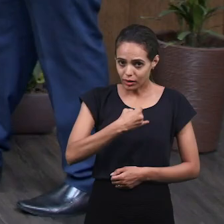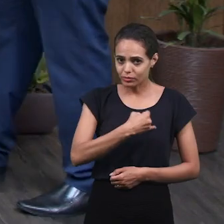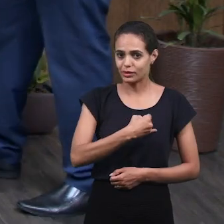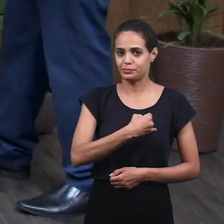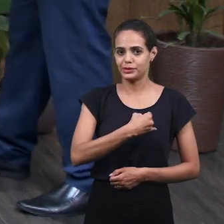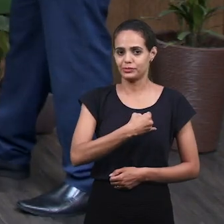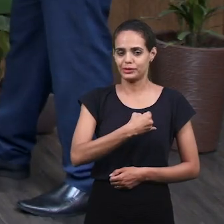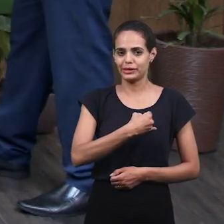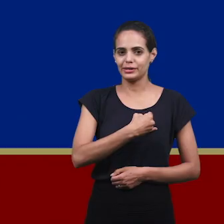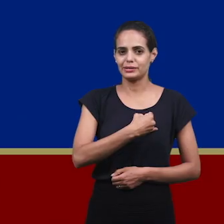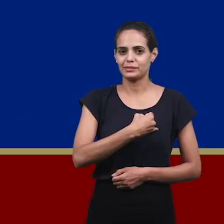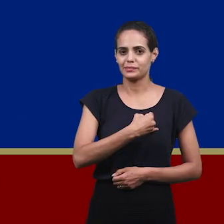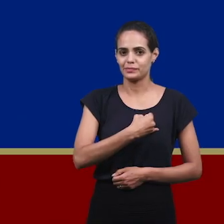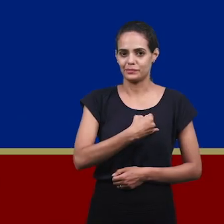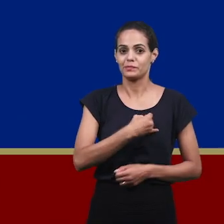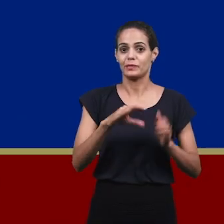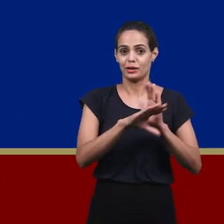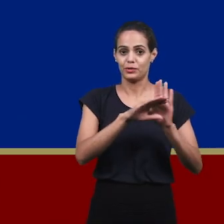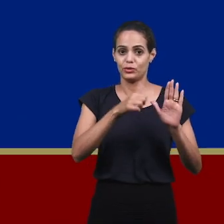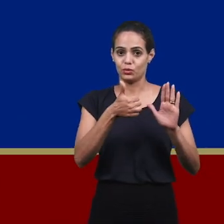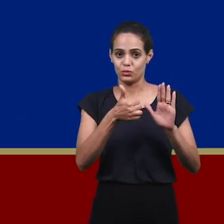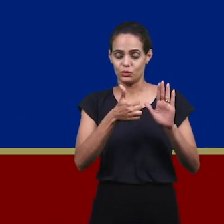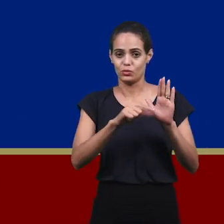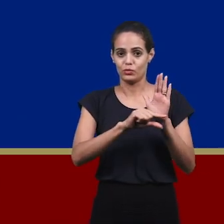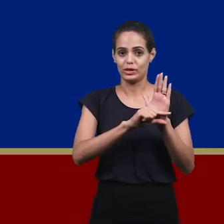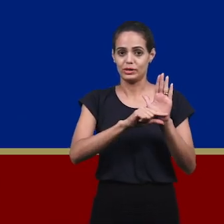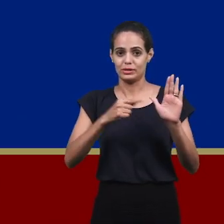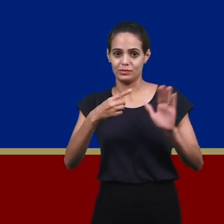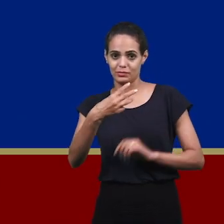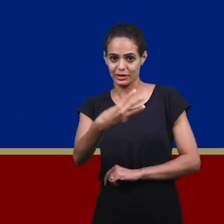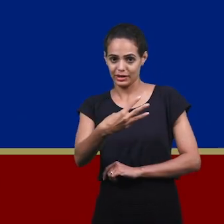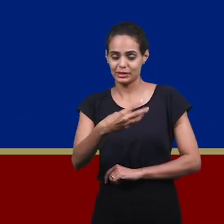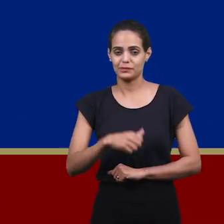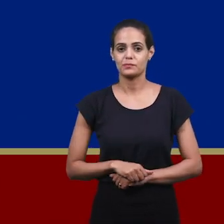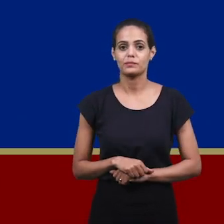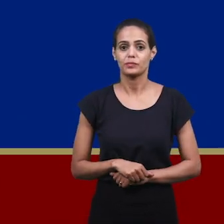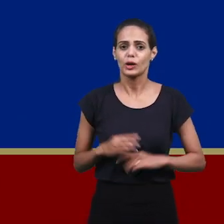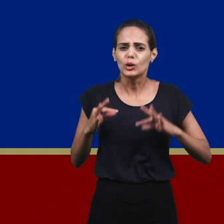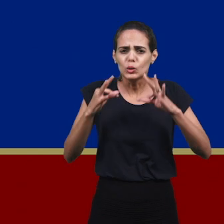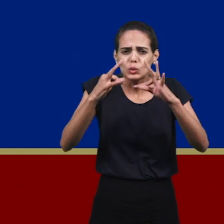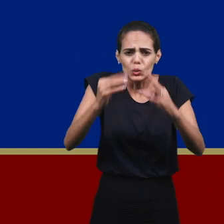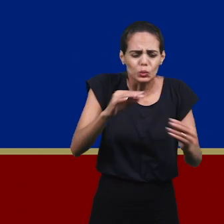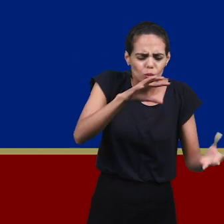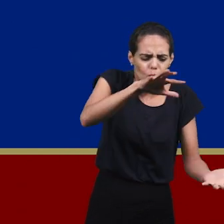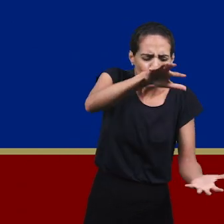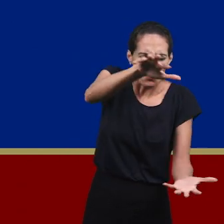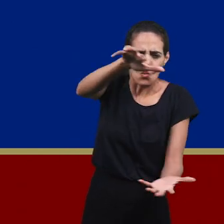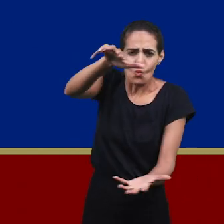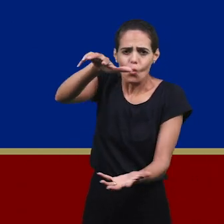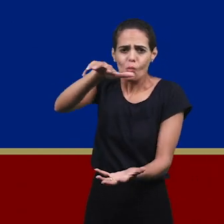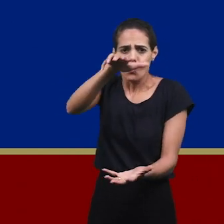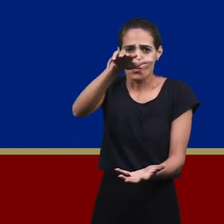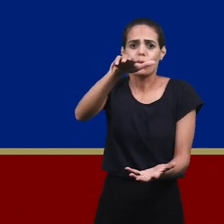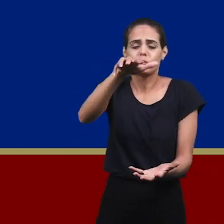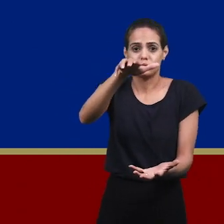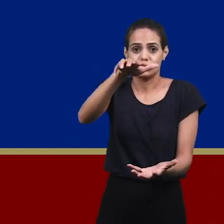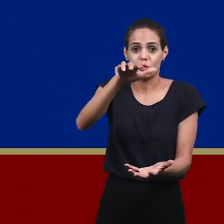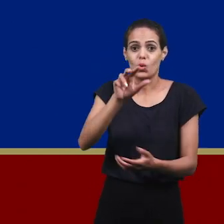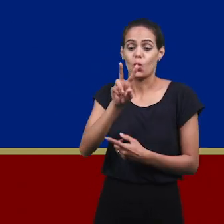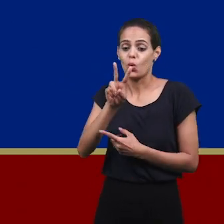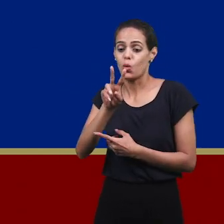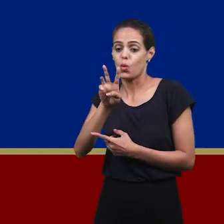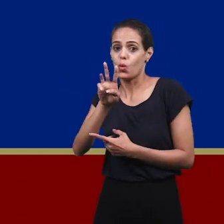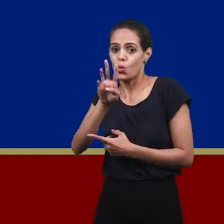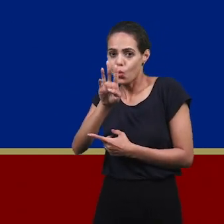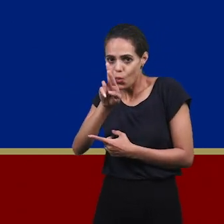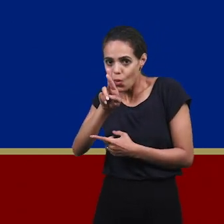été faites par lui, et sans lui, rien de ce qui a été fait se fait, sans